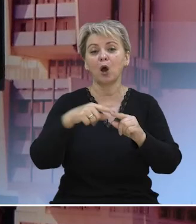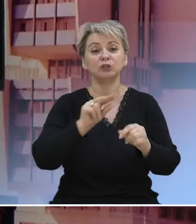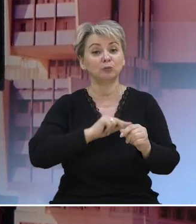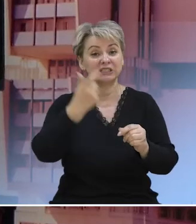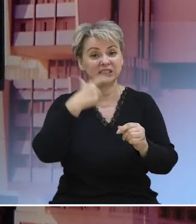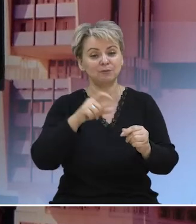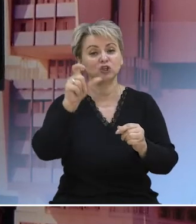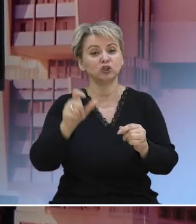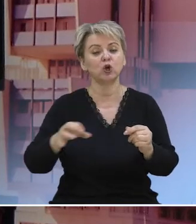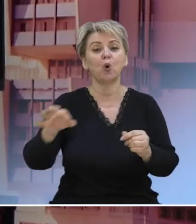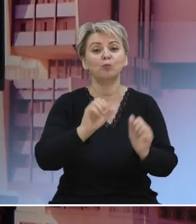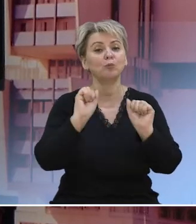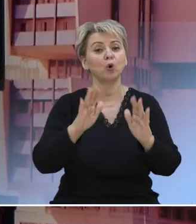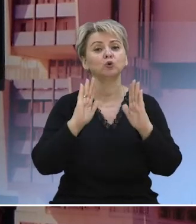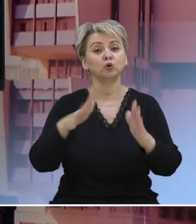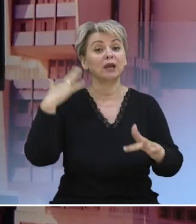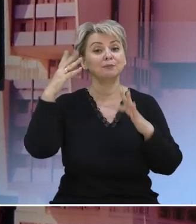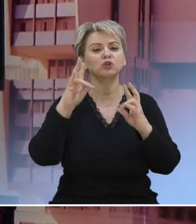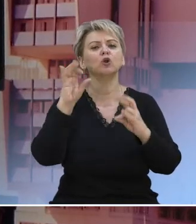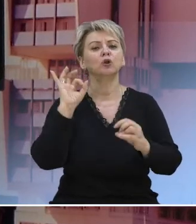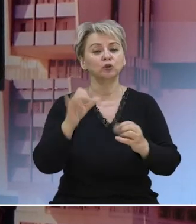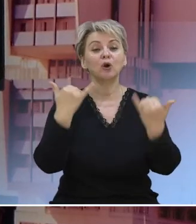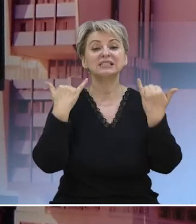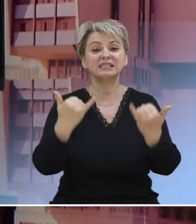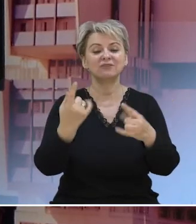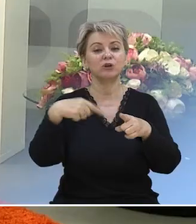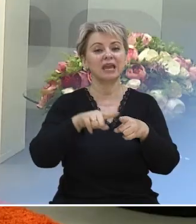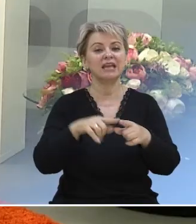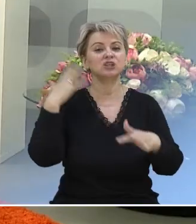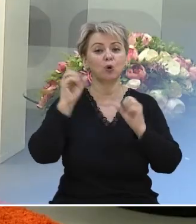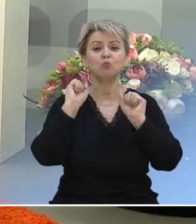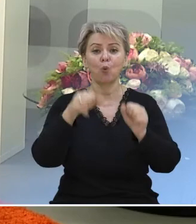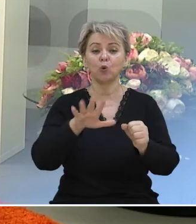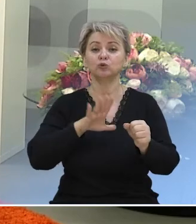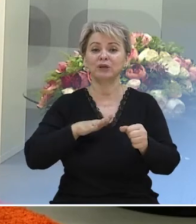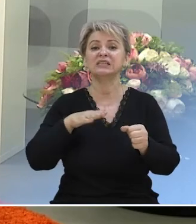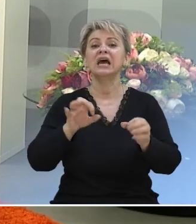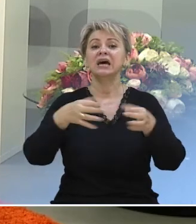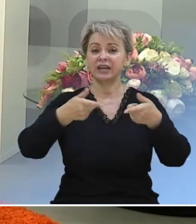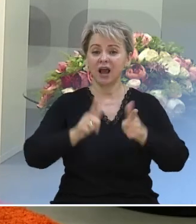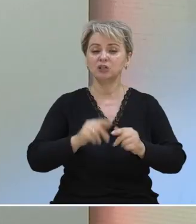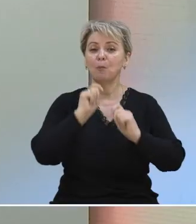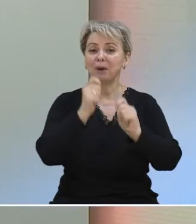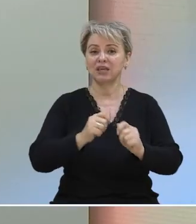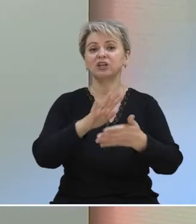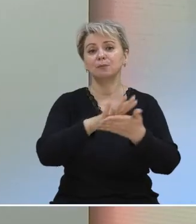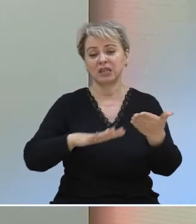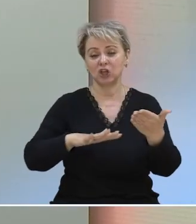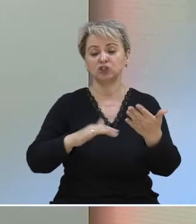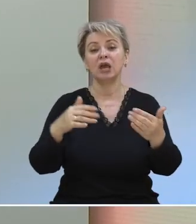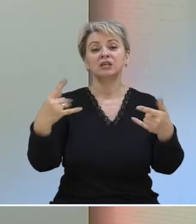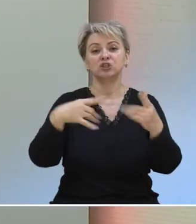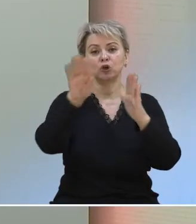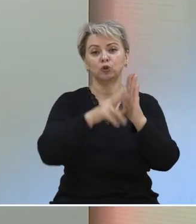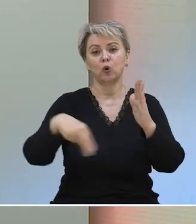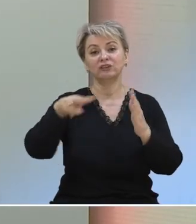интернете. Об этом работающие на себя жители области могут только мечтать. Но! Сегодня эти мечты могут стать реальностью. Подарки